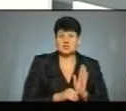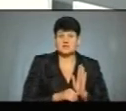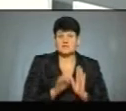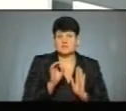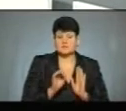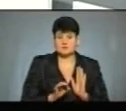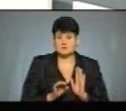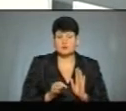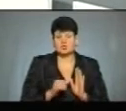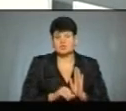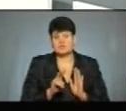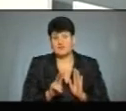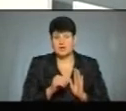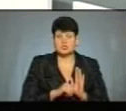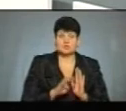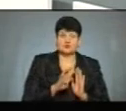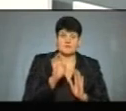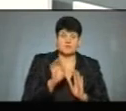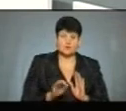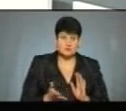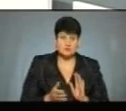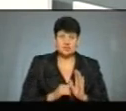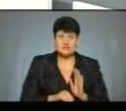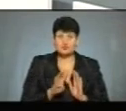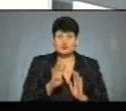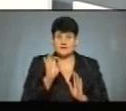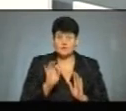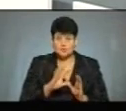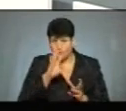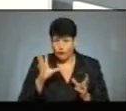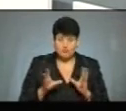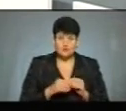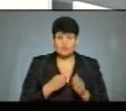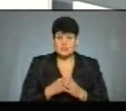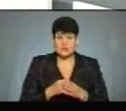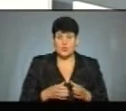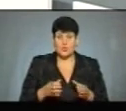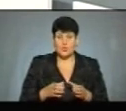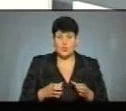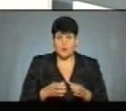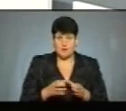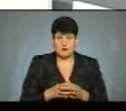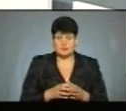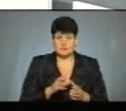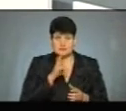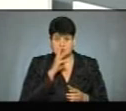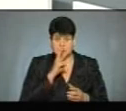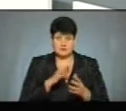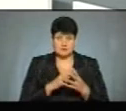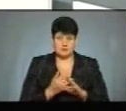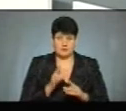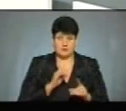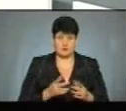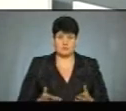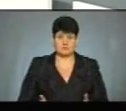там 62-64%. Тобто фактично 64% всього бюджету громади йде на зарплату працівникам міської, там, сільської, селищної